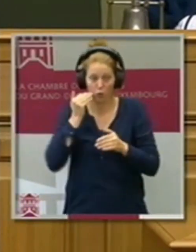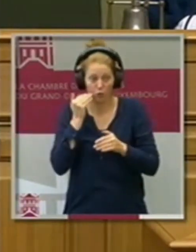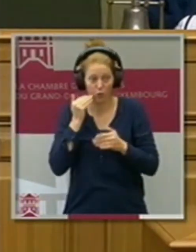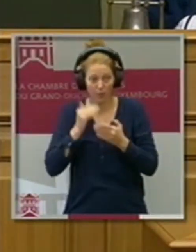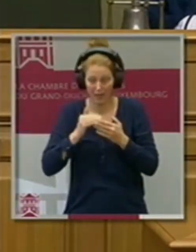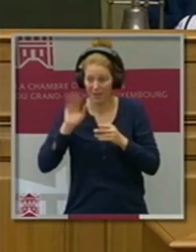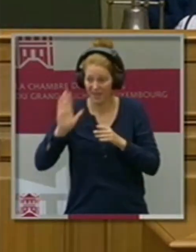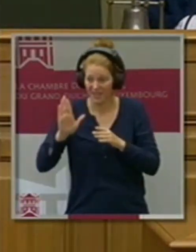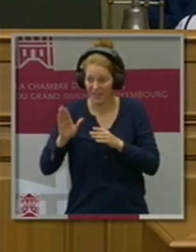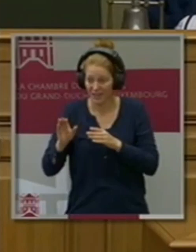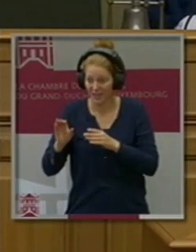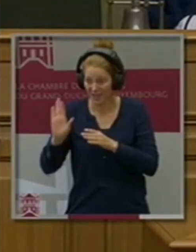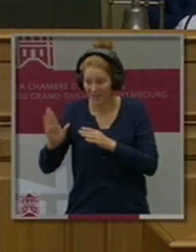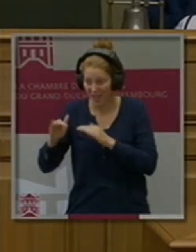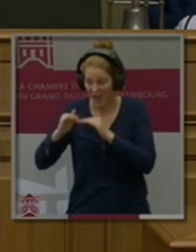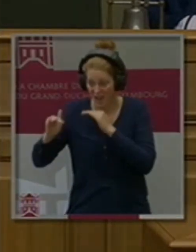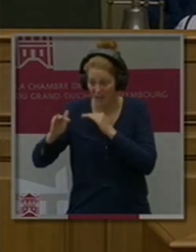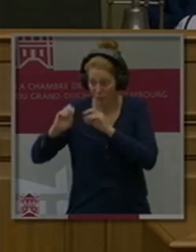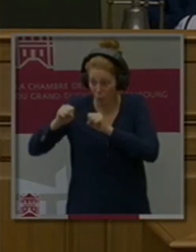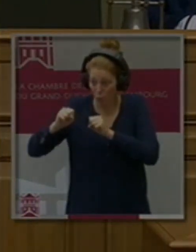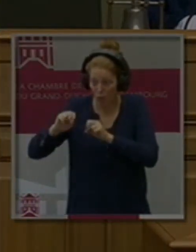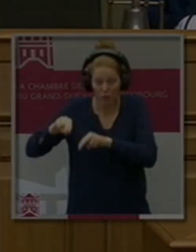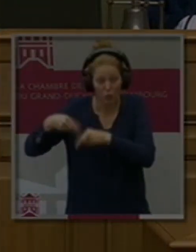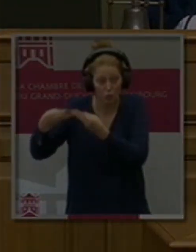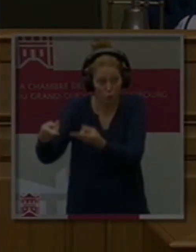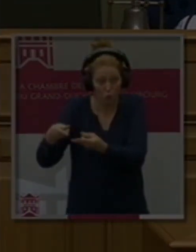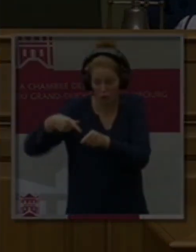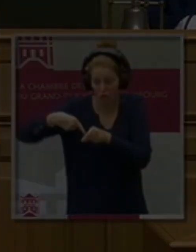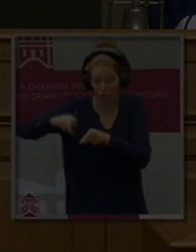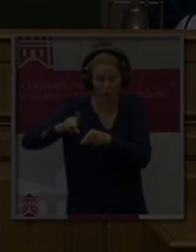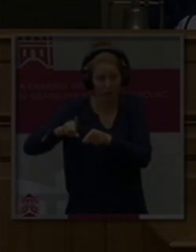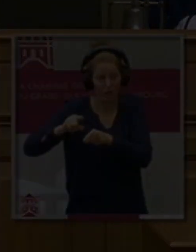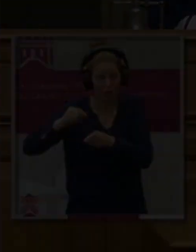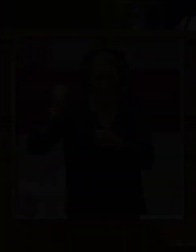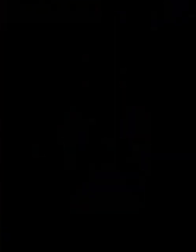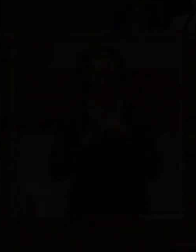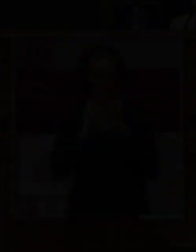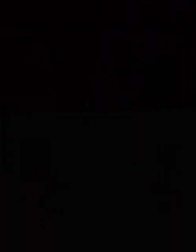im Hirschsprungsland, das ging erleben, dass sie zurückgehen, die aber noch immer heim sind.